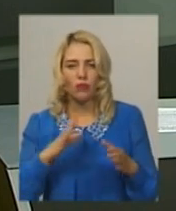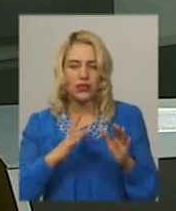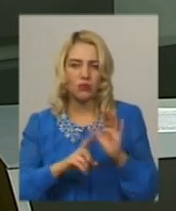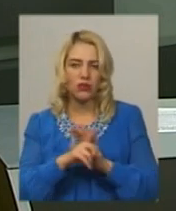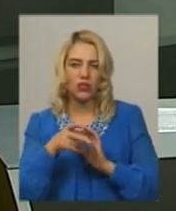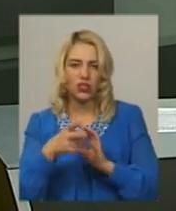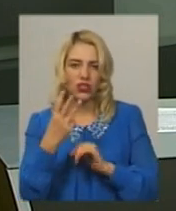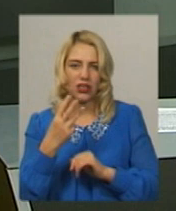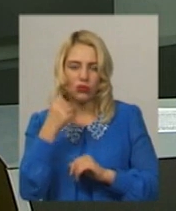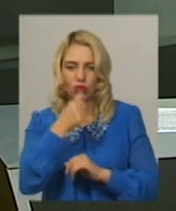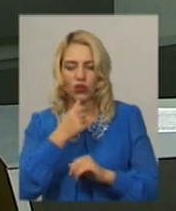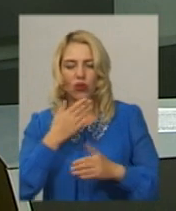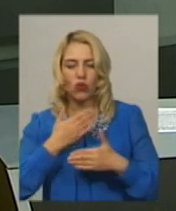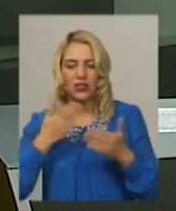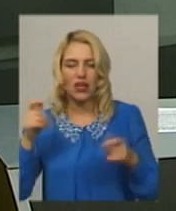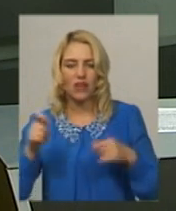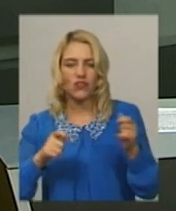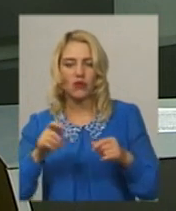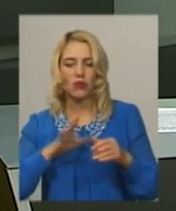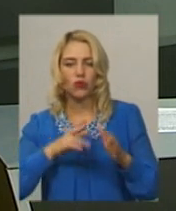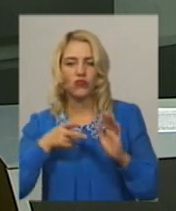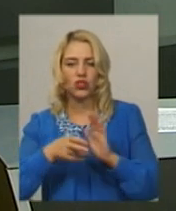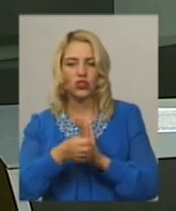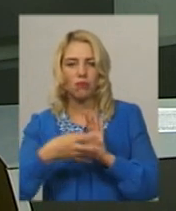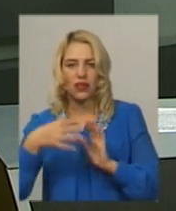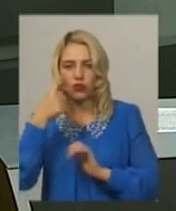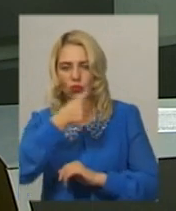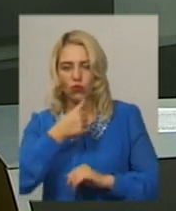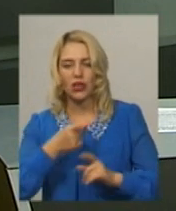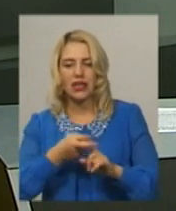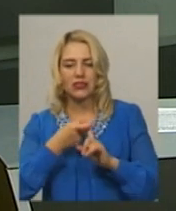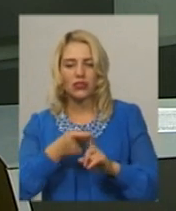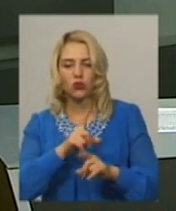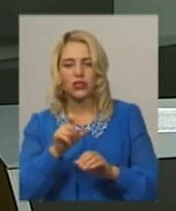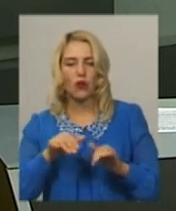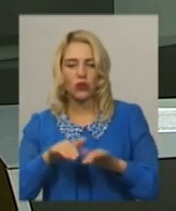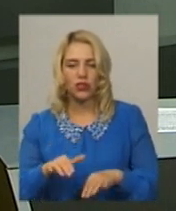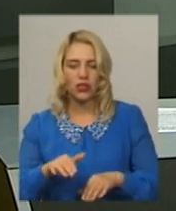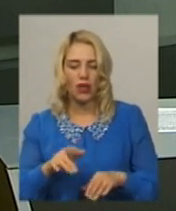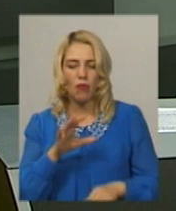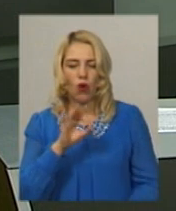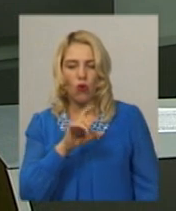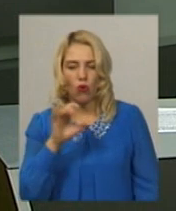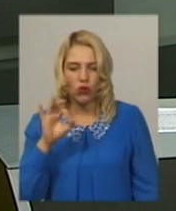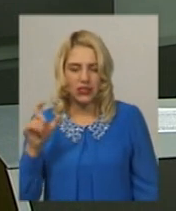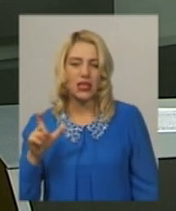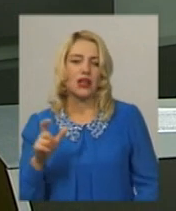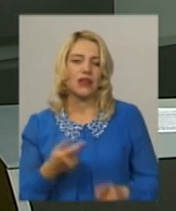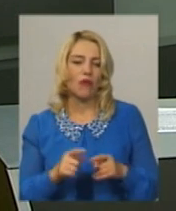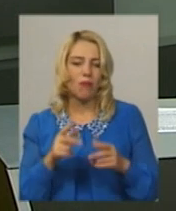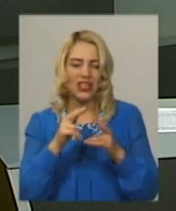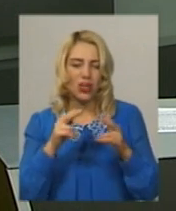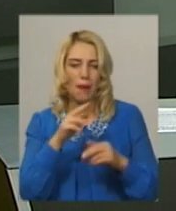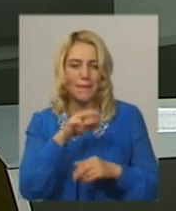році. Останній фестиваль був у 2015 році у зв'язку з подіями у зоні ООС. У Меджибужі перестали проводити цей